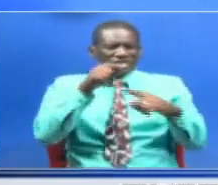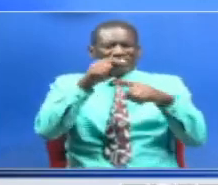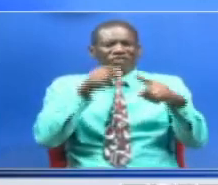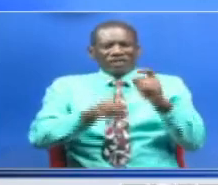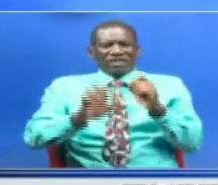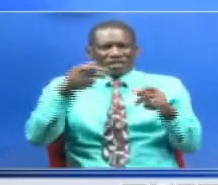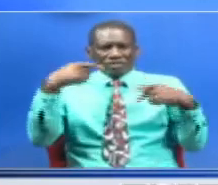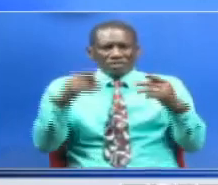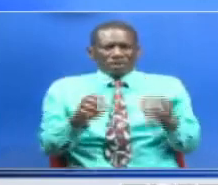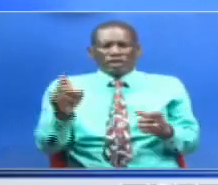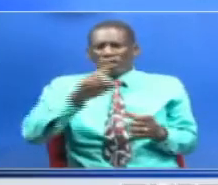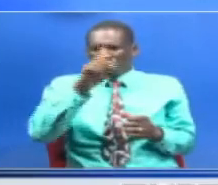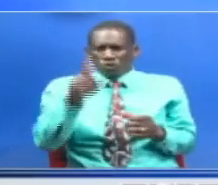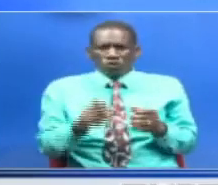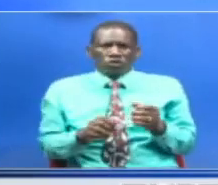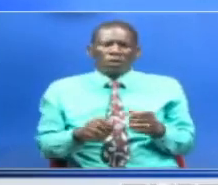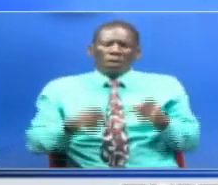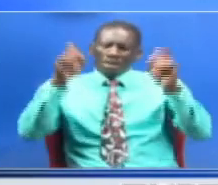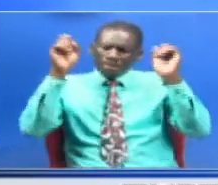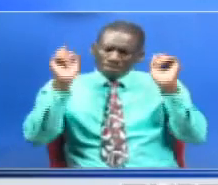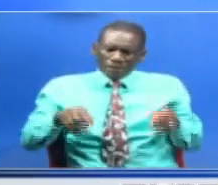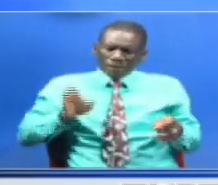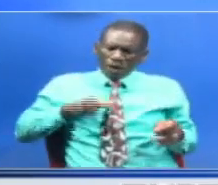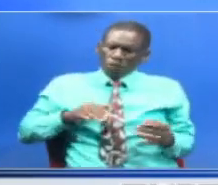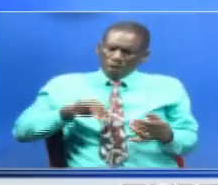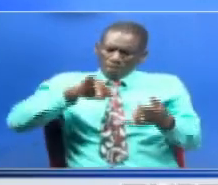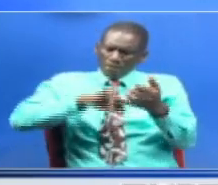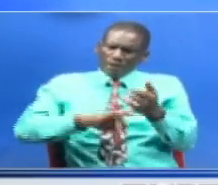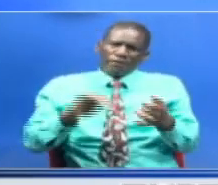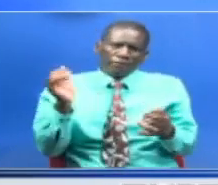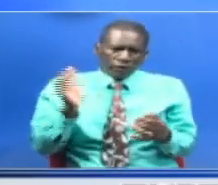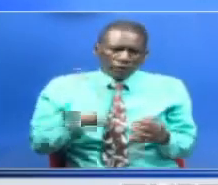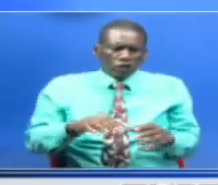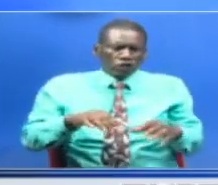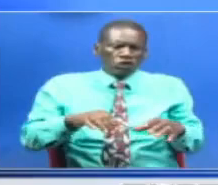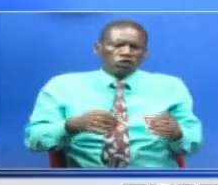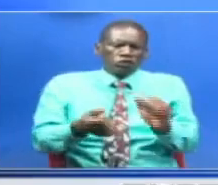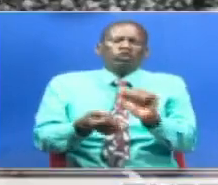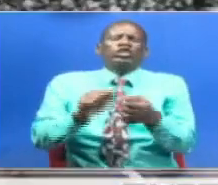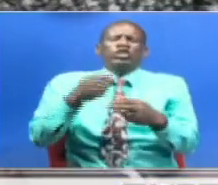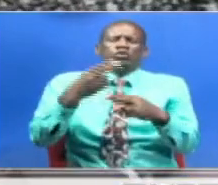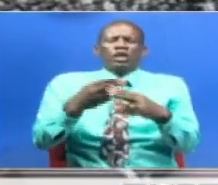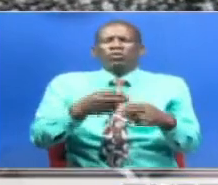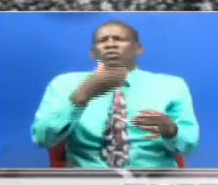katikati. Swali ni je, ni lazima kwa mwanamke aliyeolewa kuchukua jina la mume wake?